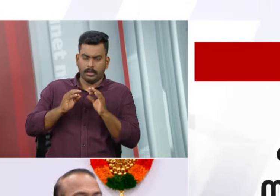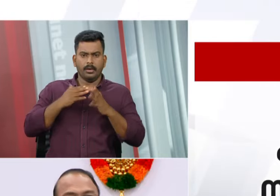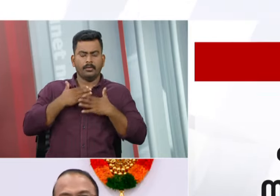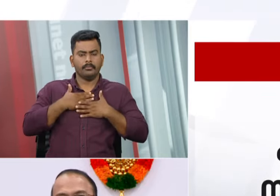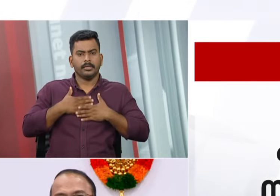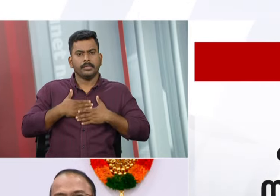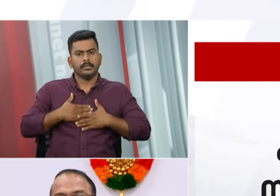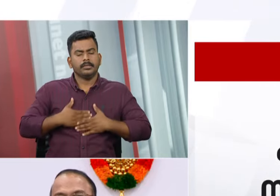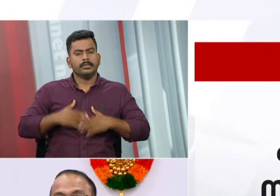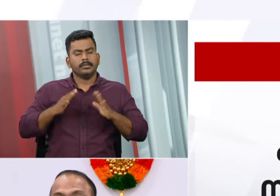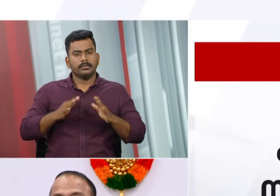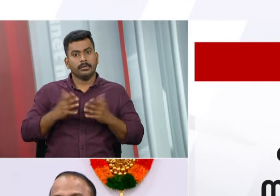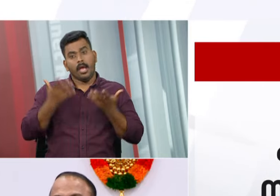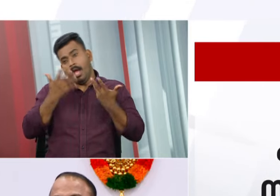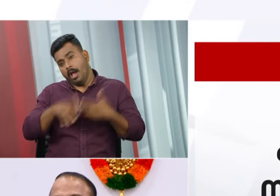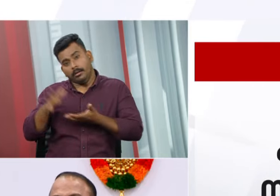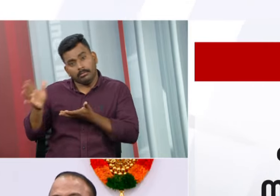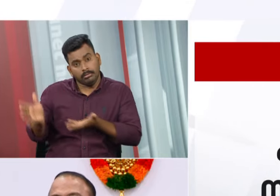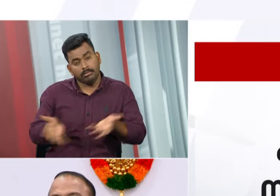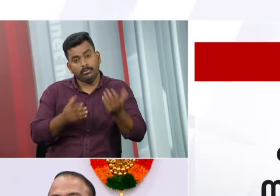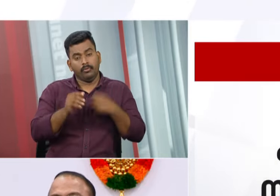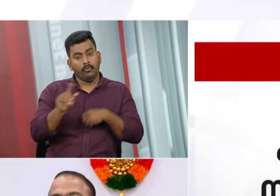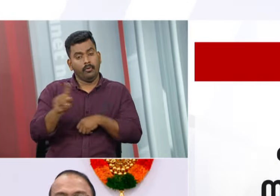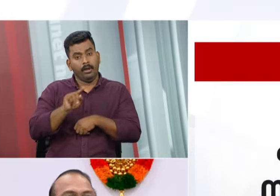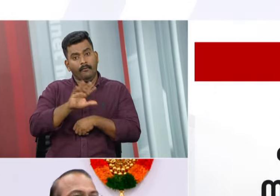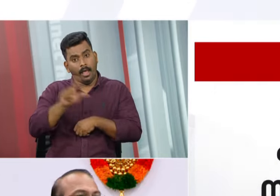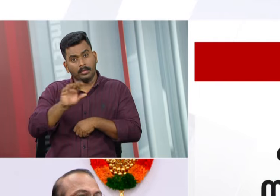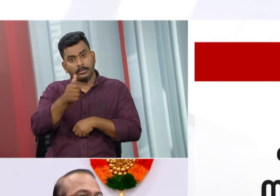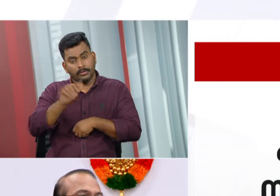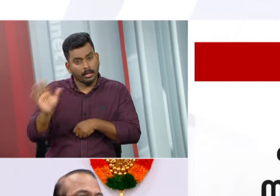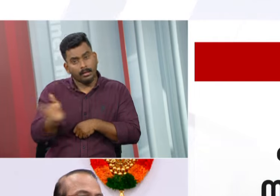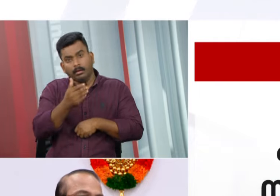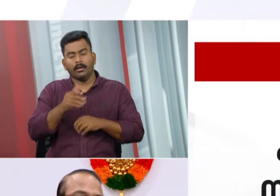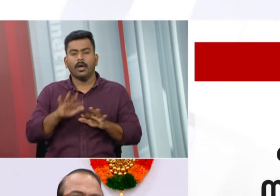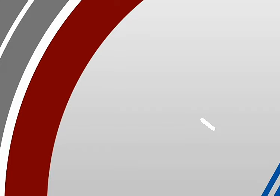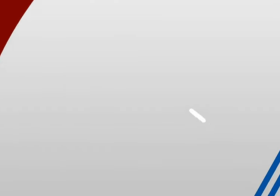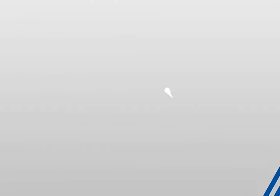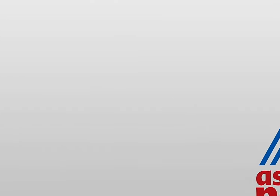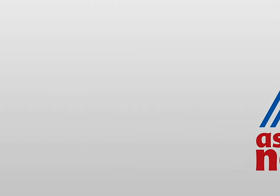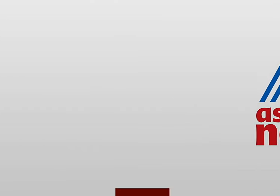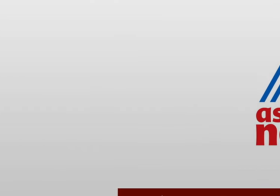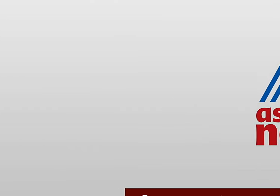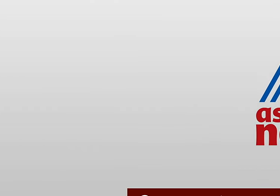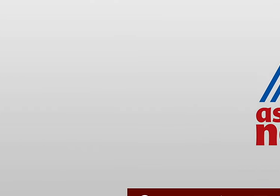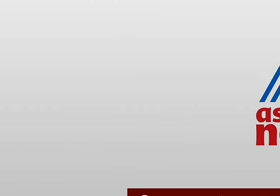സഹായകമല്ലേ? അതുകൊണ്ട് നിങ്ങളും കൂടി സഹകരിച്ചാൽ മാത്രമേ നമുക്കിത് നടപ്പിലാക്കി മുന്നോട്ട് കൊണ്ടുപോകാൻ സാധിക്കുകയുള്ളൂ.